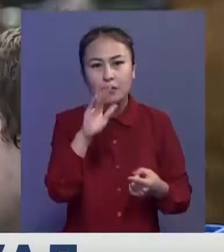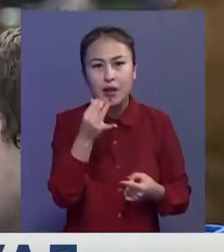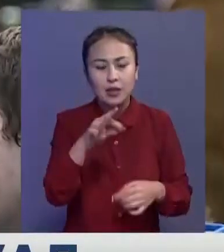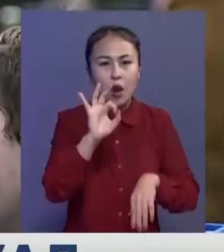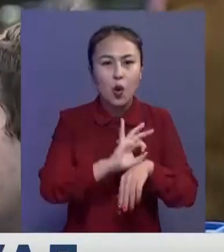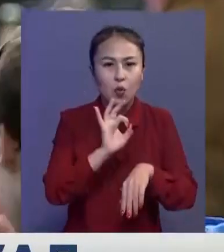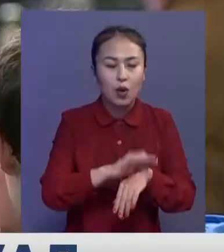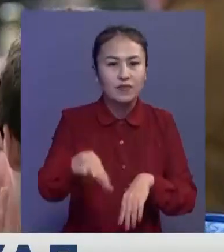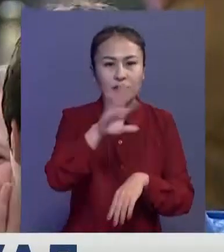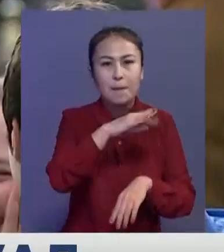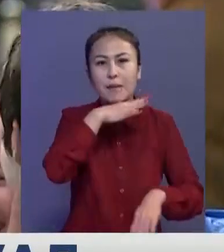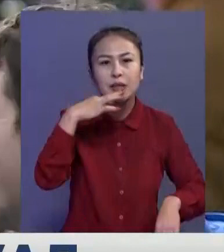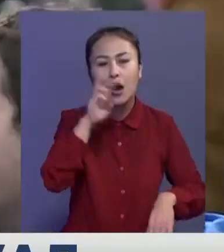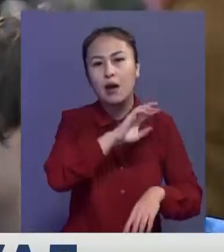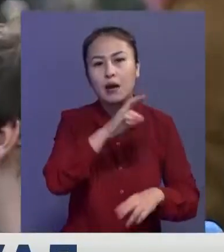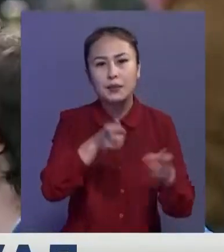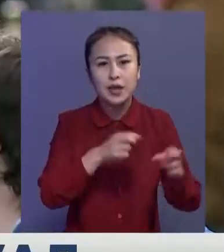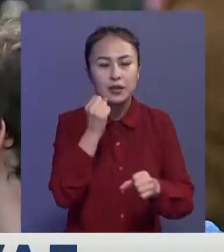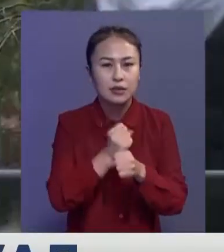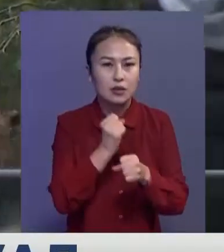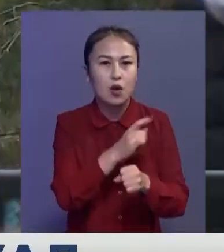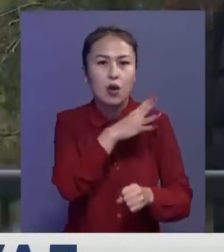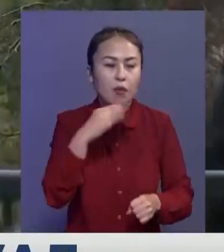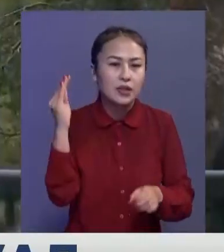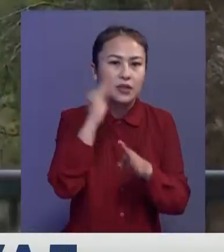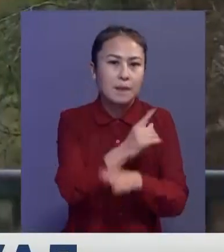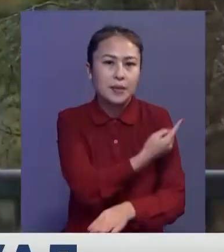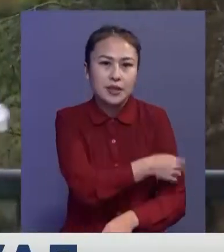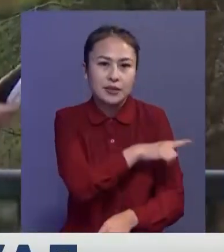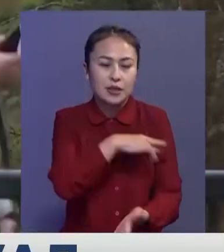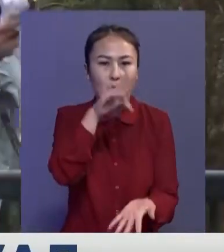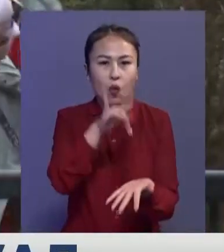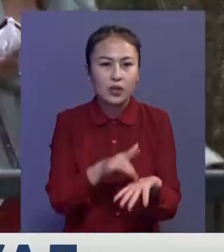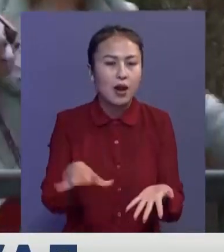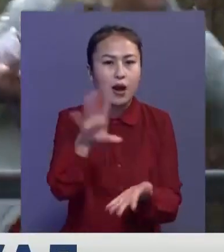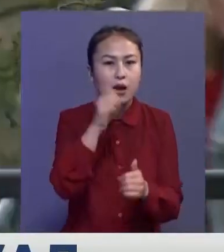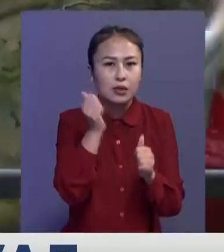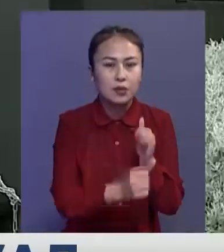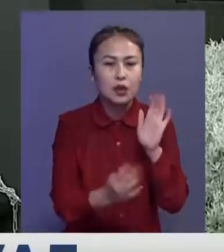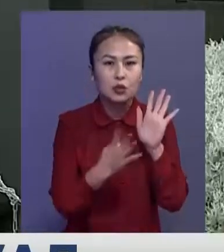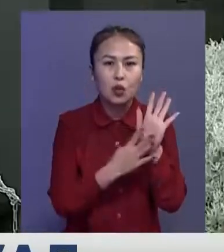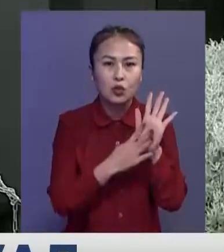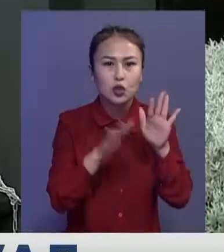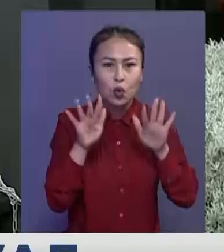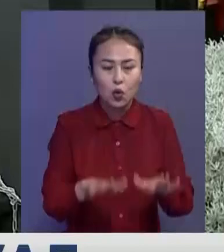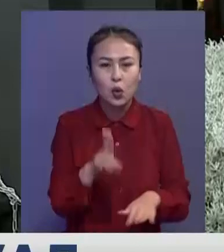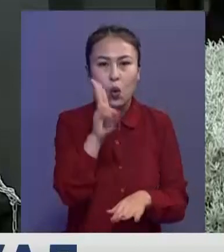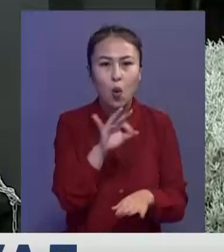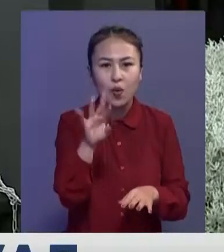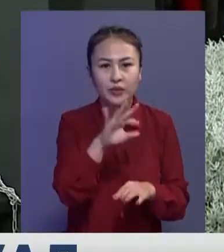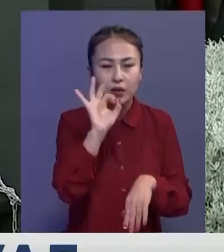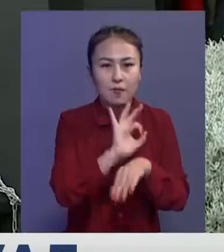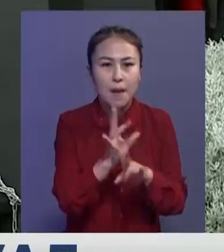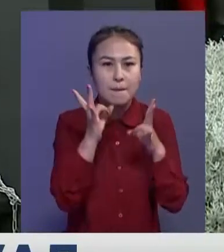ауруханалар мыңдаған операцияны кейінге қалдыруда. Қазір медицина орталықтарындағы әрбір 9-шы орында COVID-ке шалдыққан